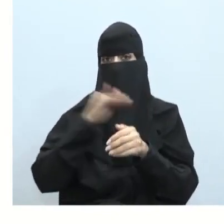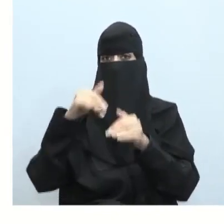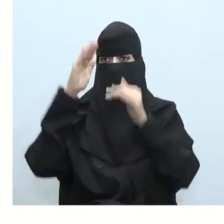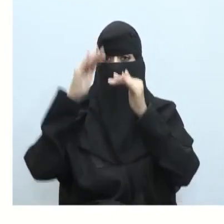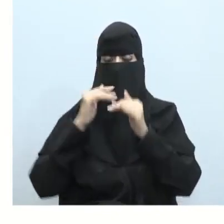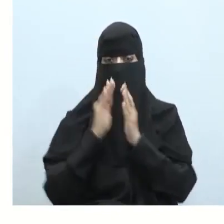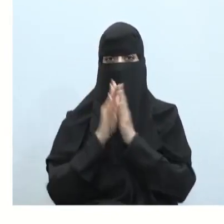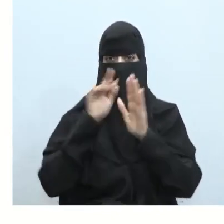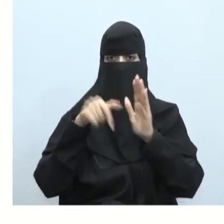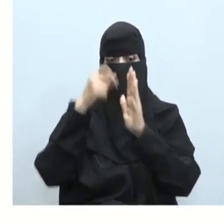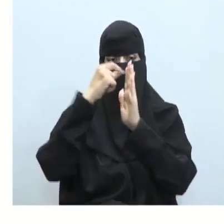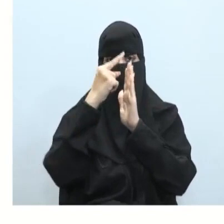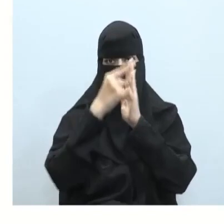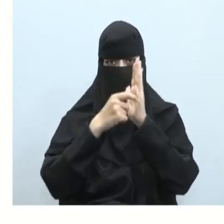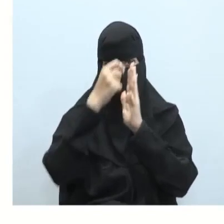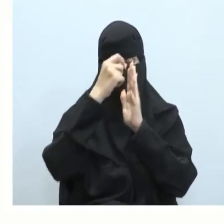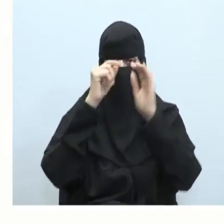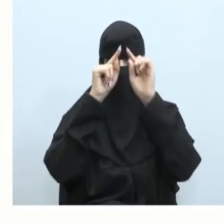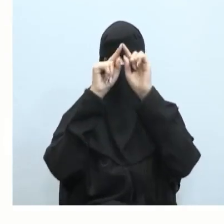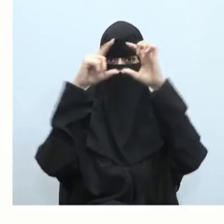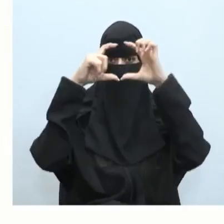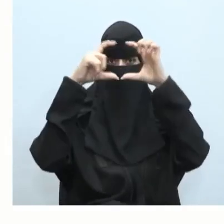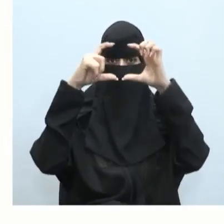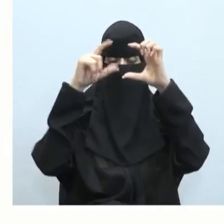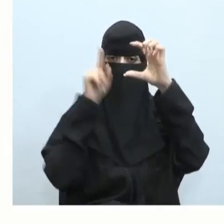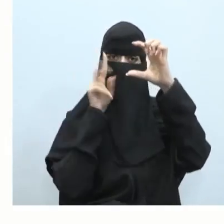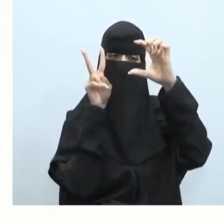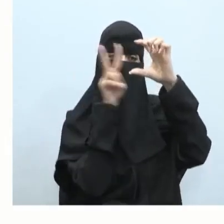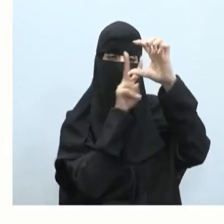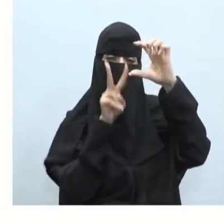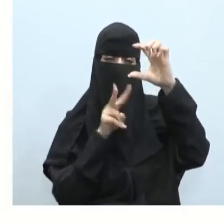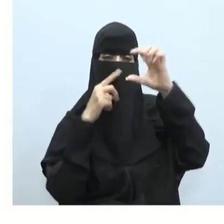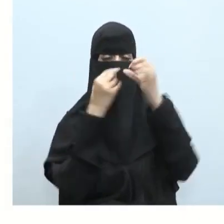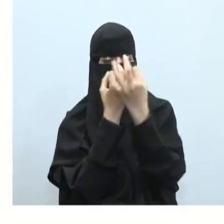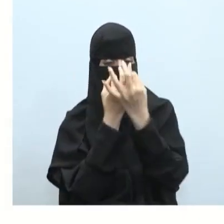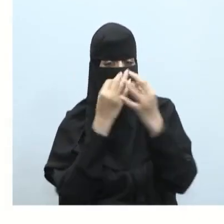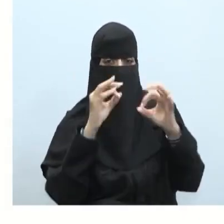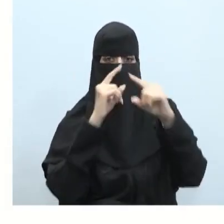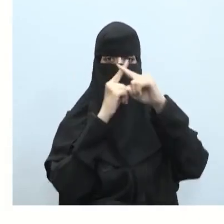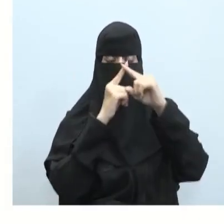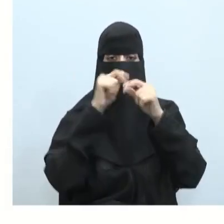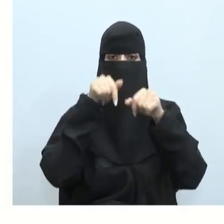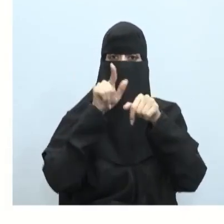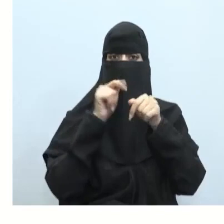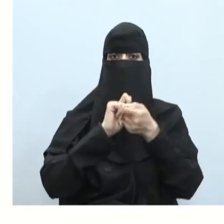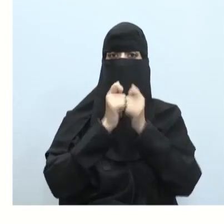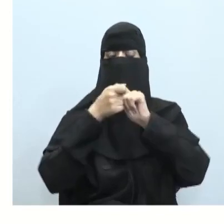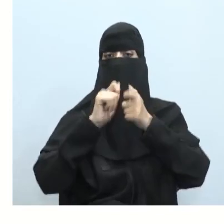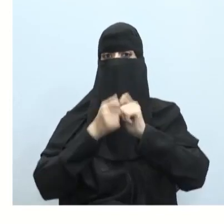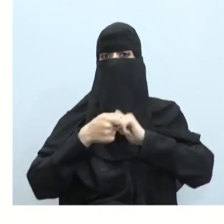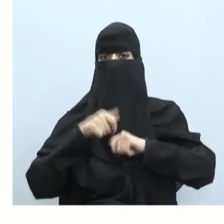جميع الاخطاء اذا في المترجم يعرض جميع الاخطاء سنتحدث عن انواع الاخطاء ان شاء الله